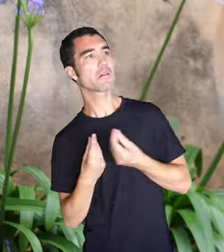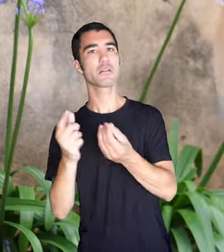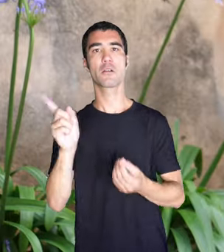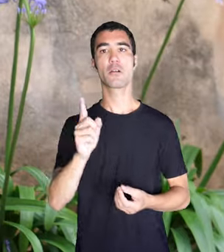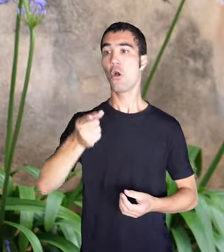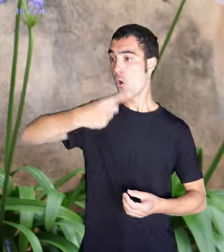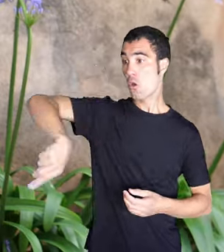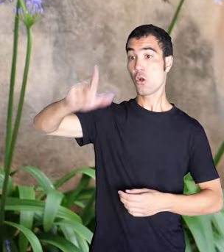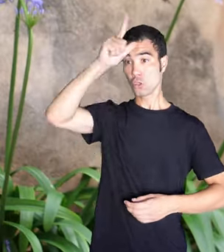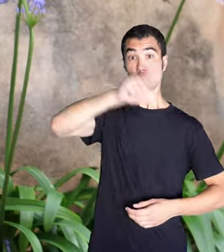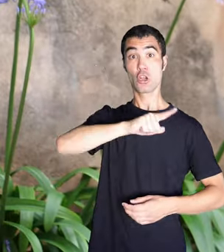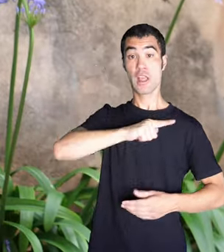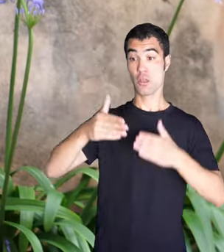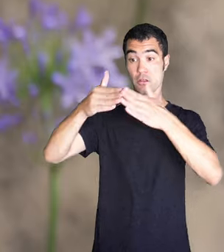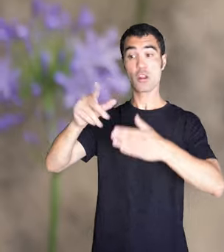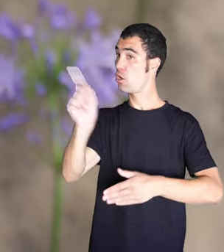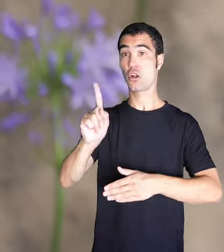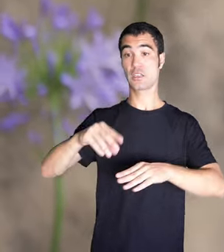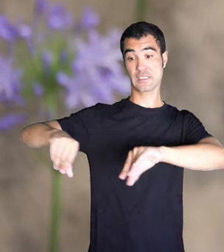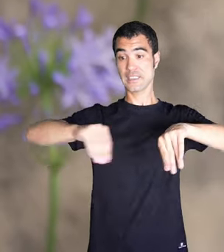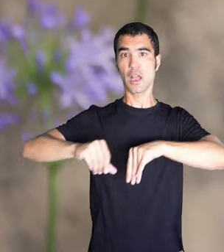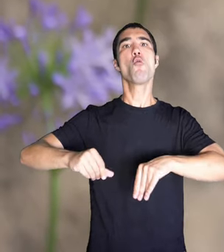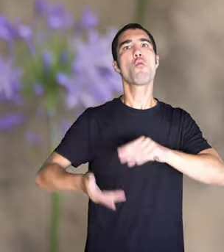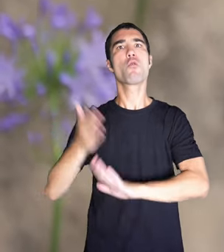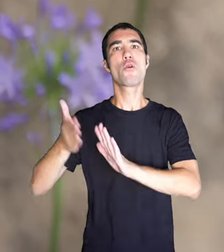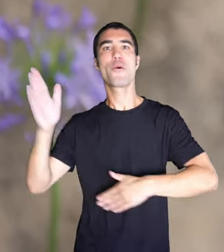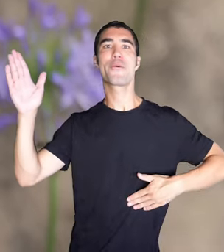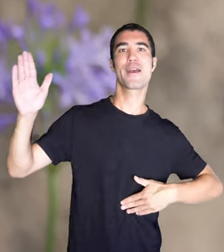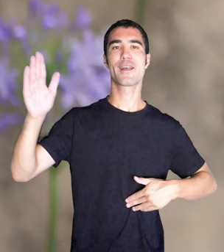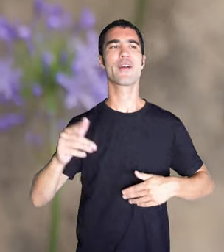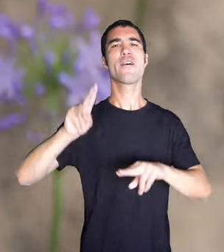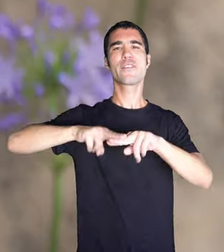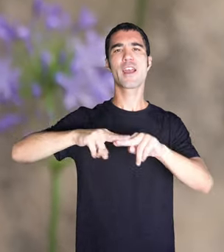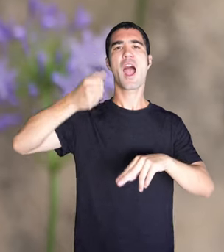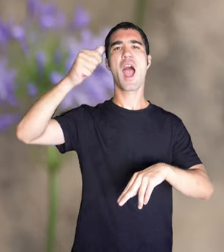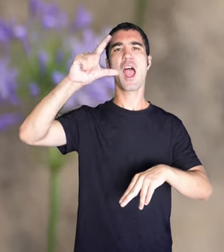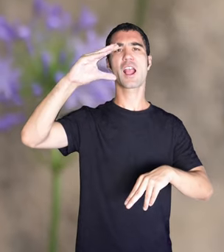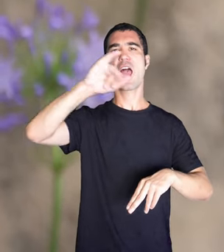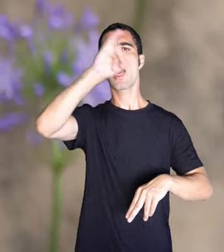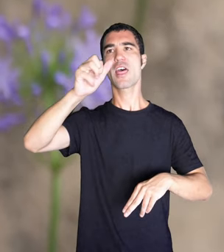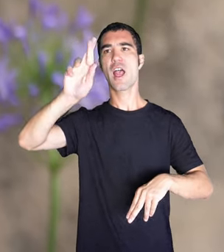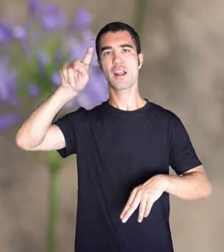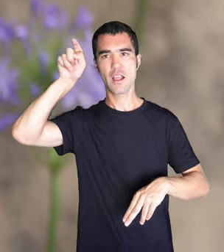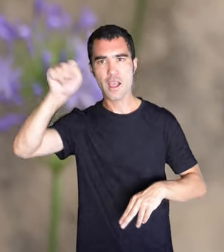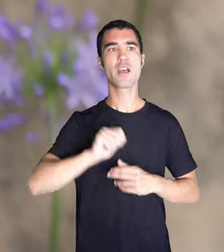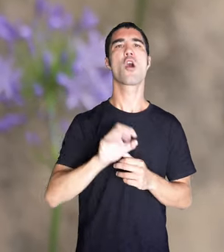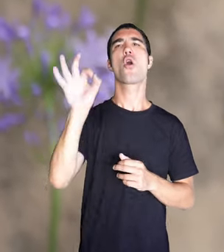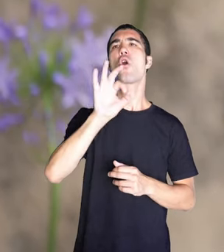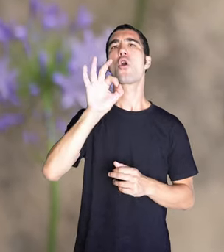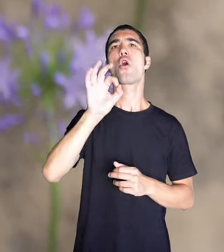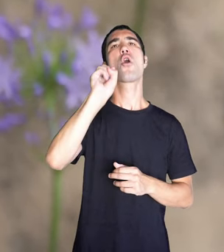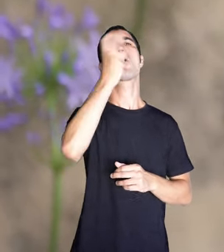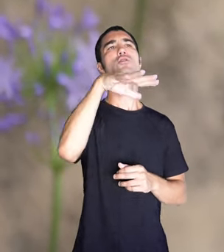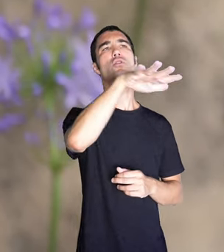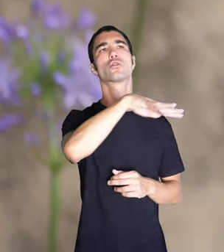infanteries m'atraen a ballar. I potser cada setmana n'hi havia, a l'Alcàzar, o també a l